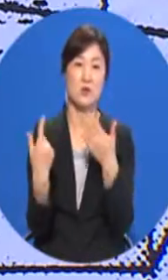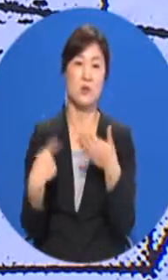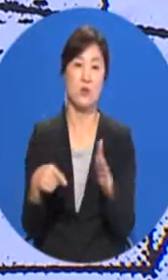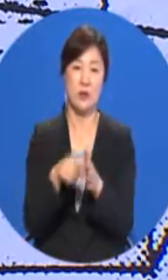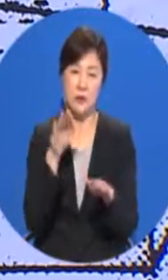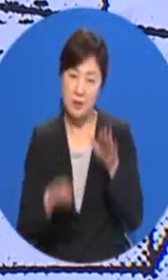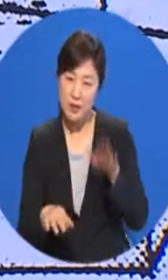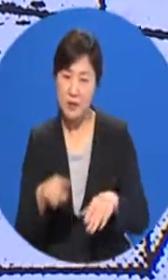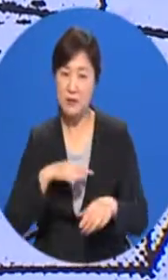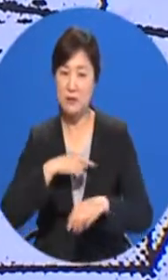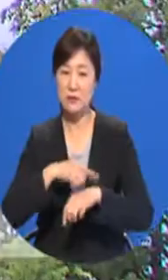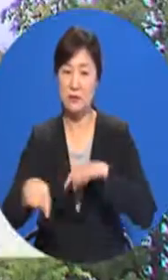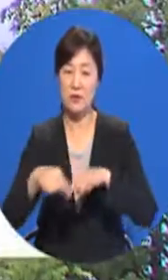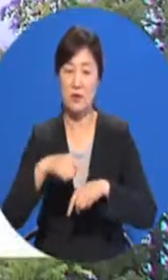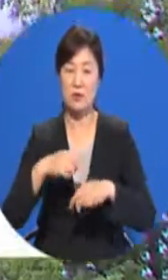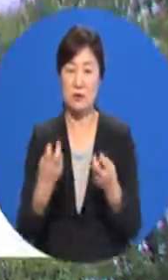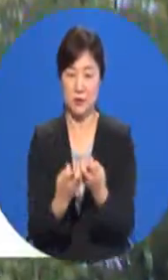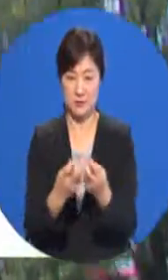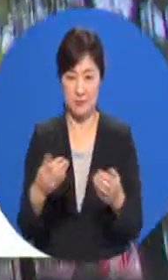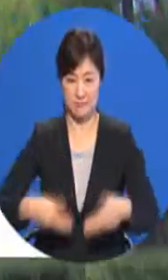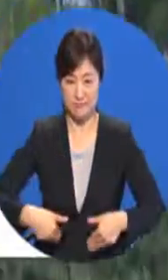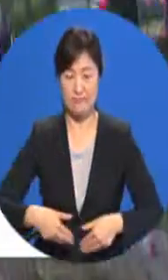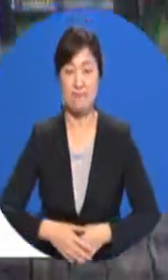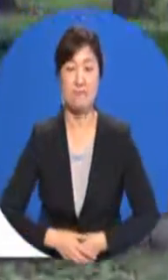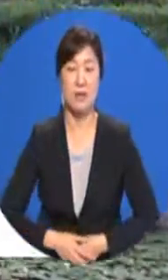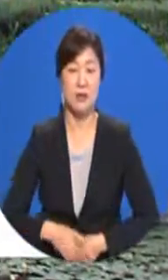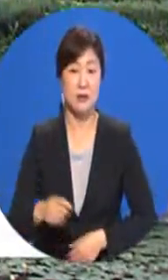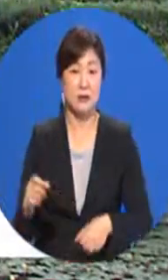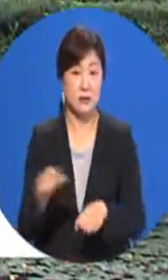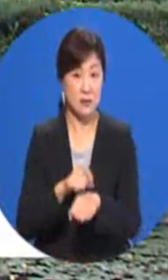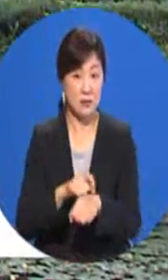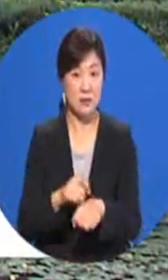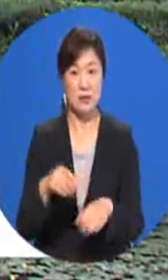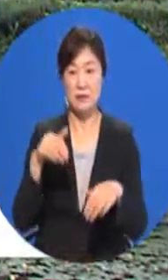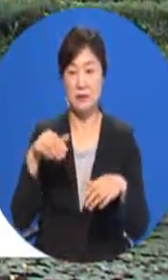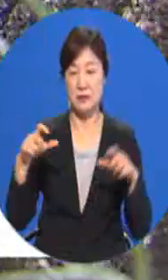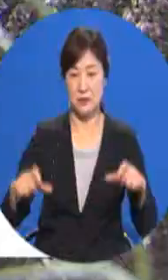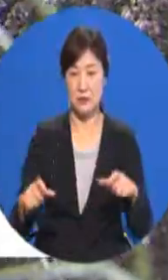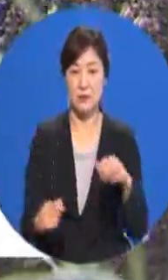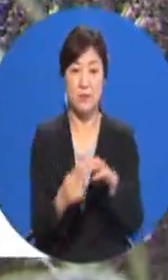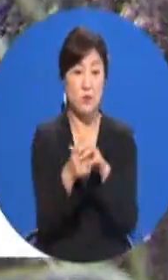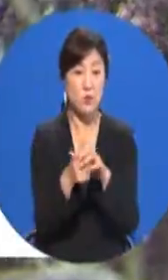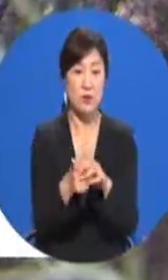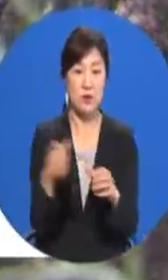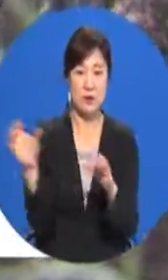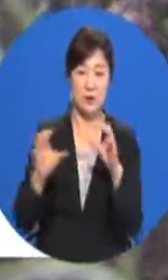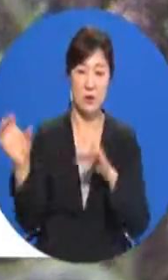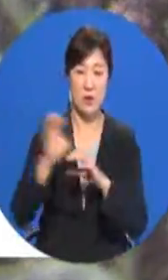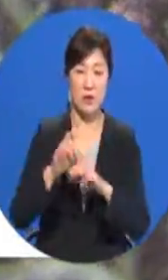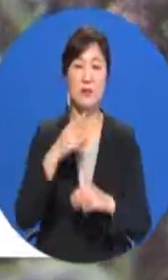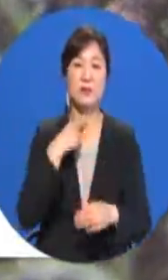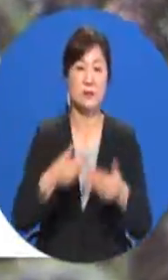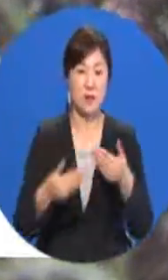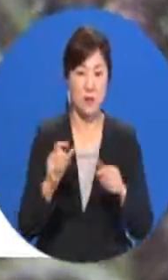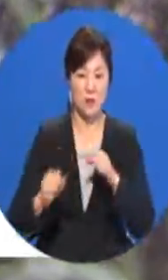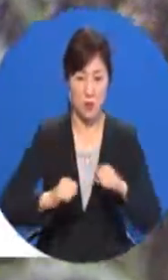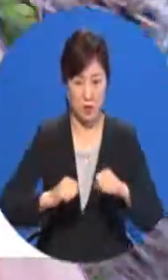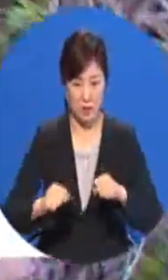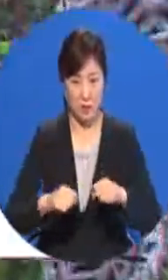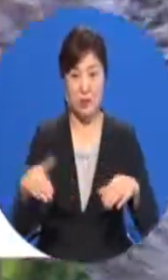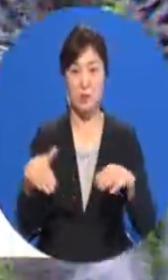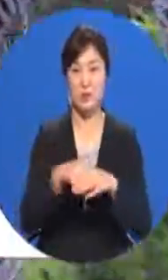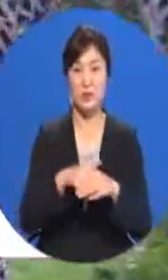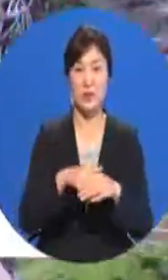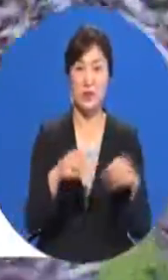정책들이 필요하기 때문입니다. 특히 지역색을 담아낼 수 있는 체험활동을 확대해 광양읍의 전통과 문화를 재조명하는